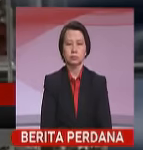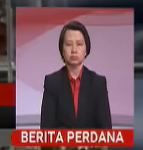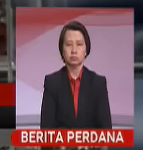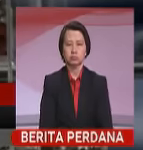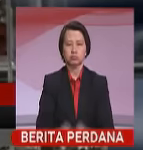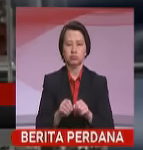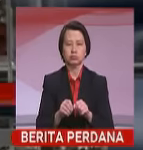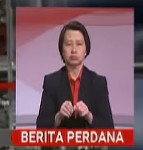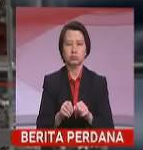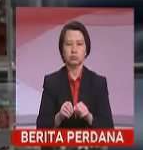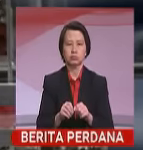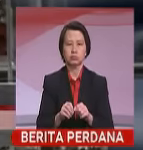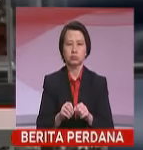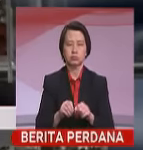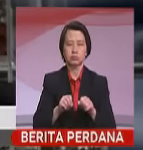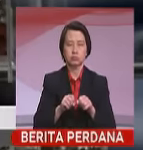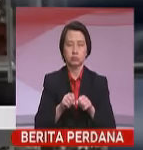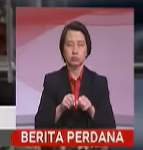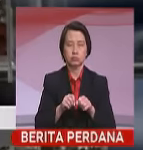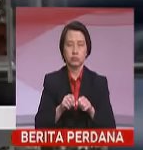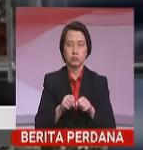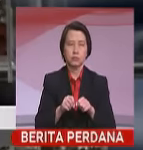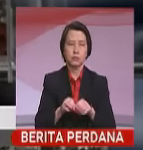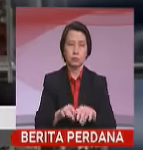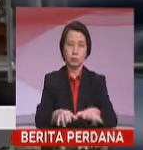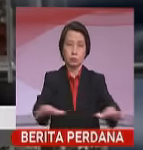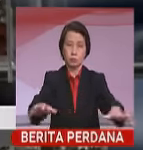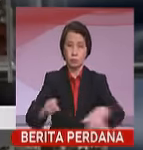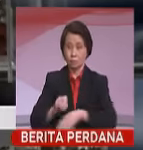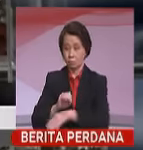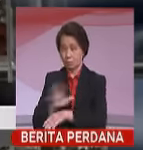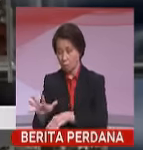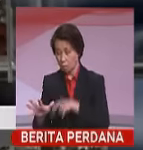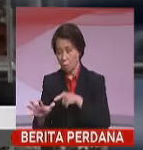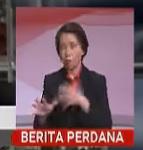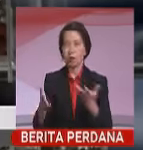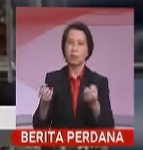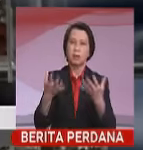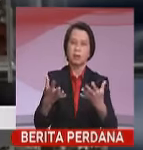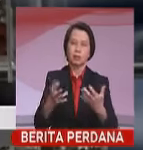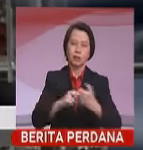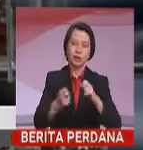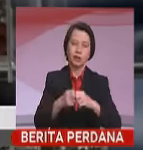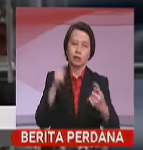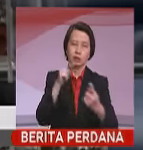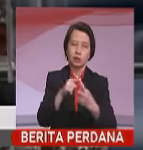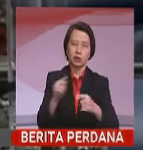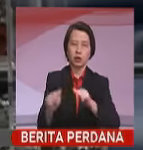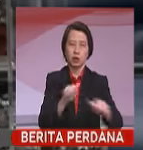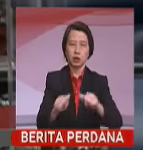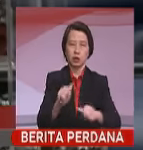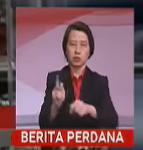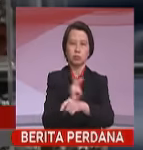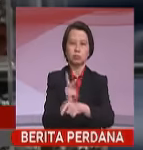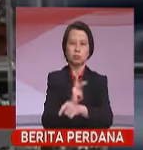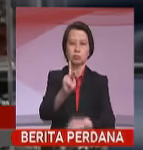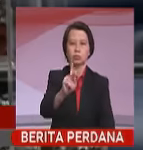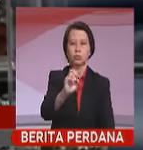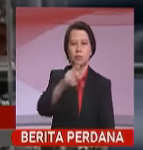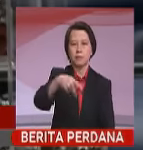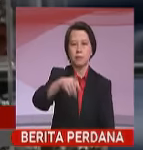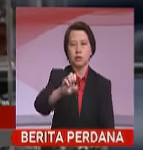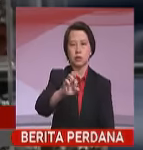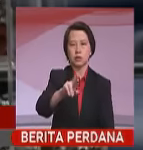Penularan pandemik COVID-19 banyak memberi kesan kepada aktiviti koperasi. Kajian